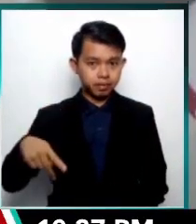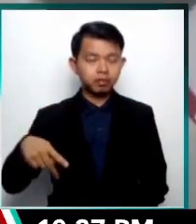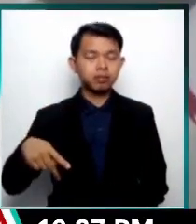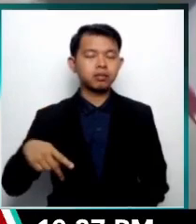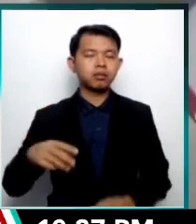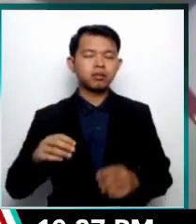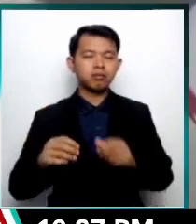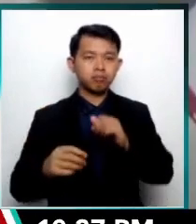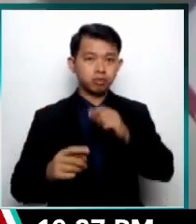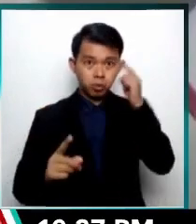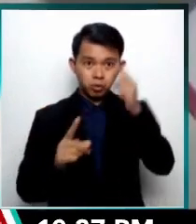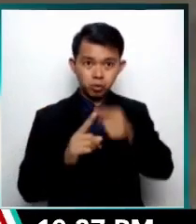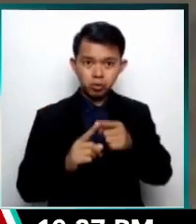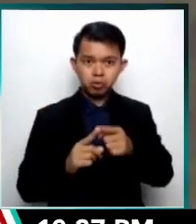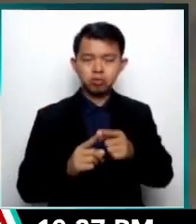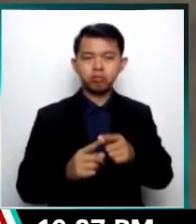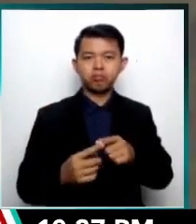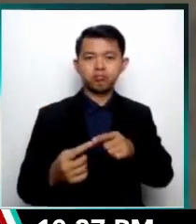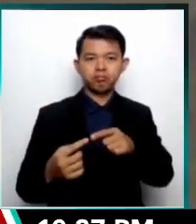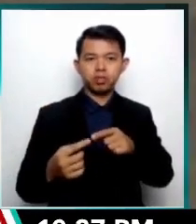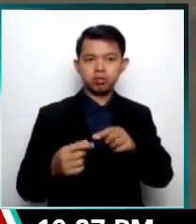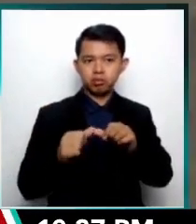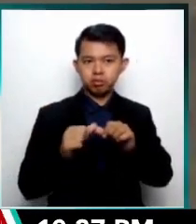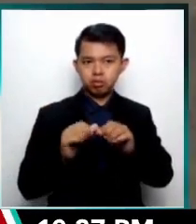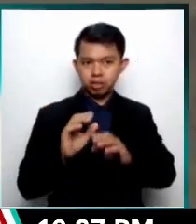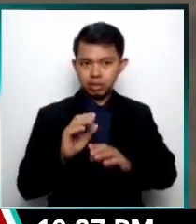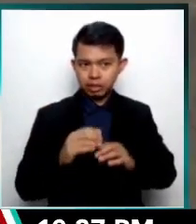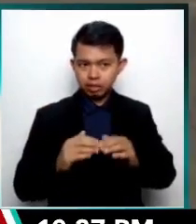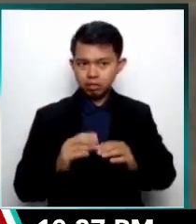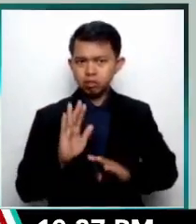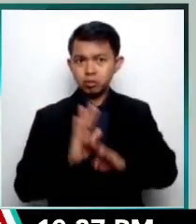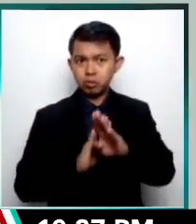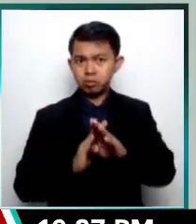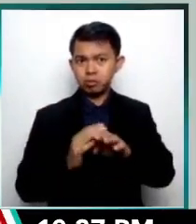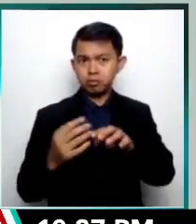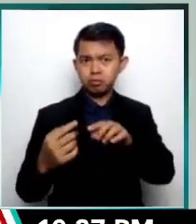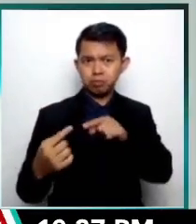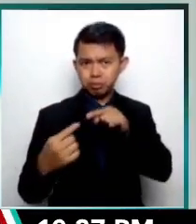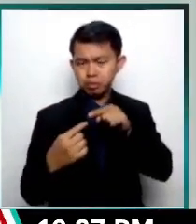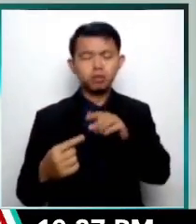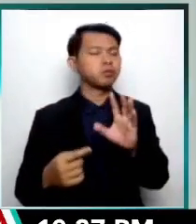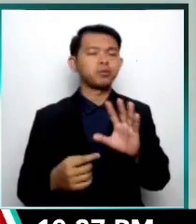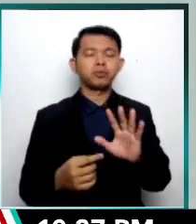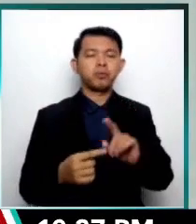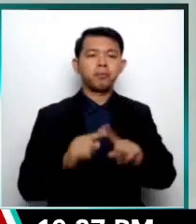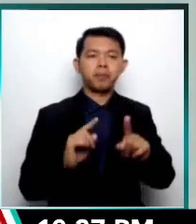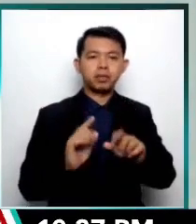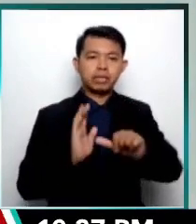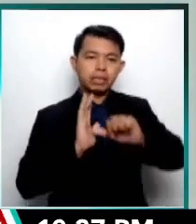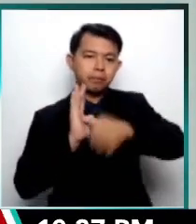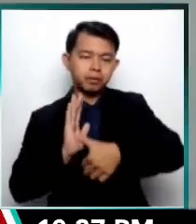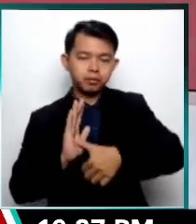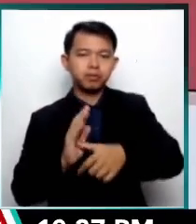palalain ang tensyon sa West Philippine Sea kundi para igiit ang sovereign rights ng Pilipinas.